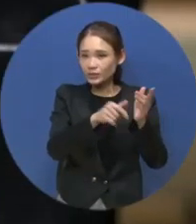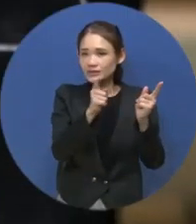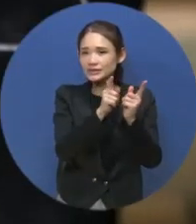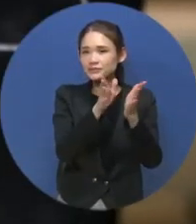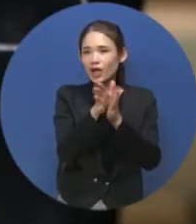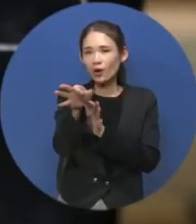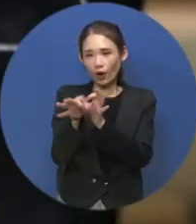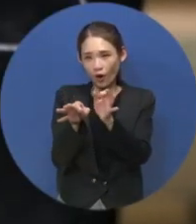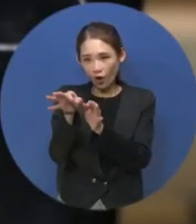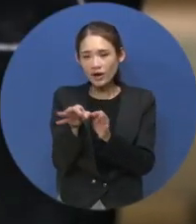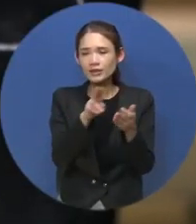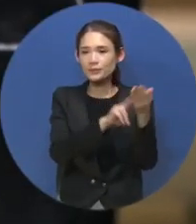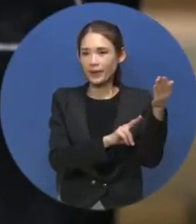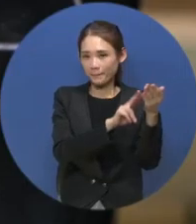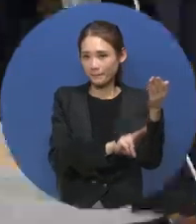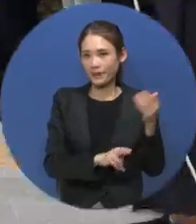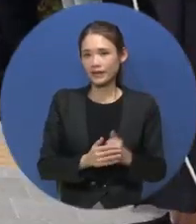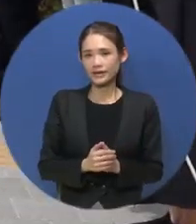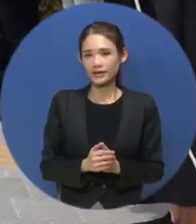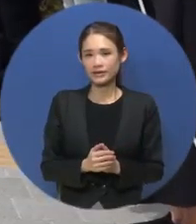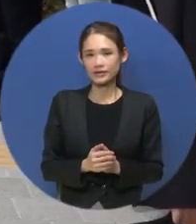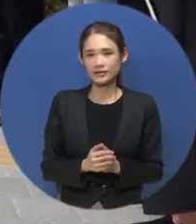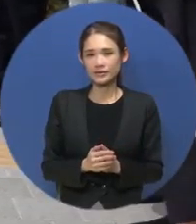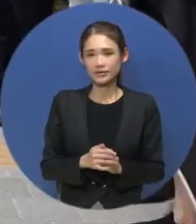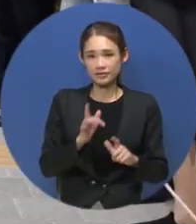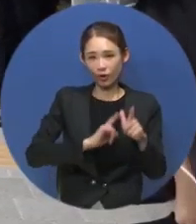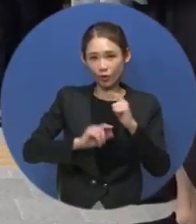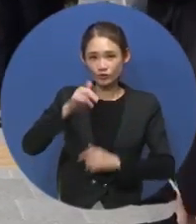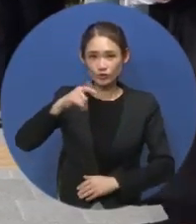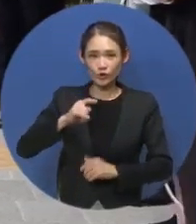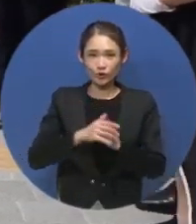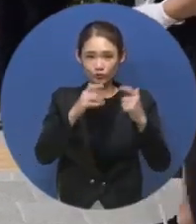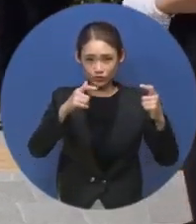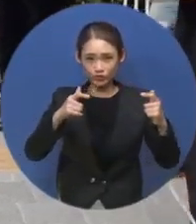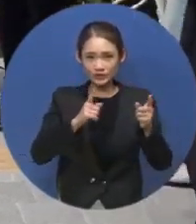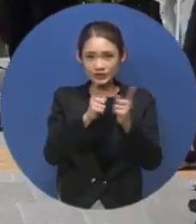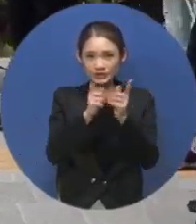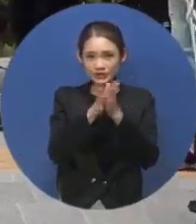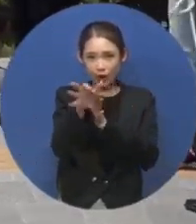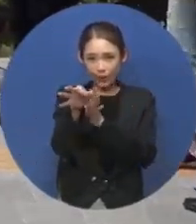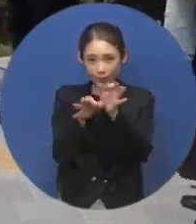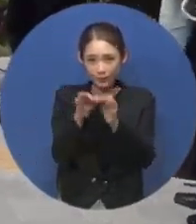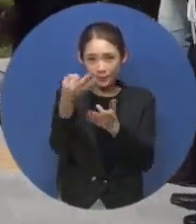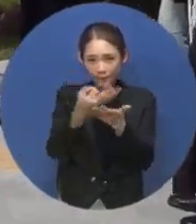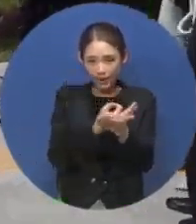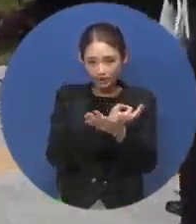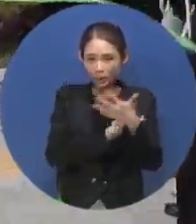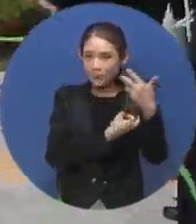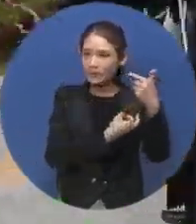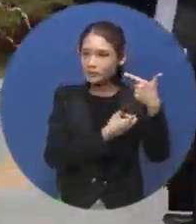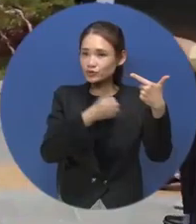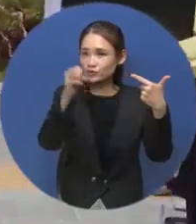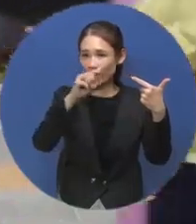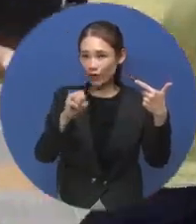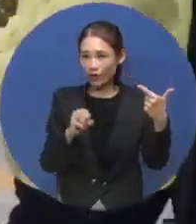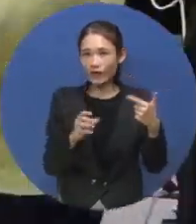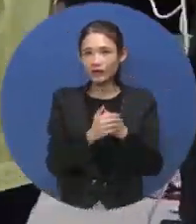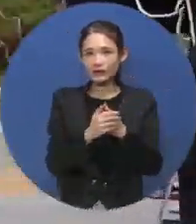순천 로컬푸드가 운영하는 신대점은 영세농업인과 여성농업인, 고령농업인을 우선